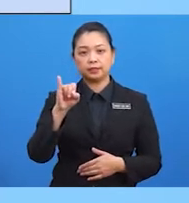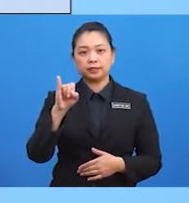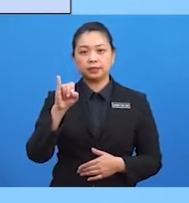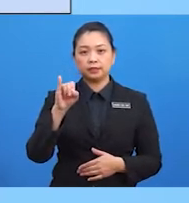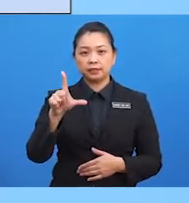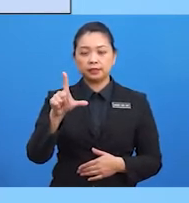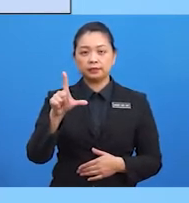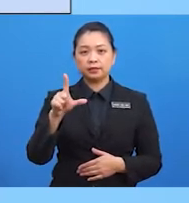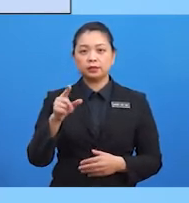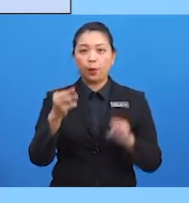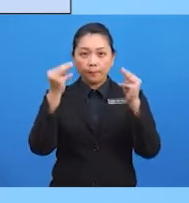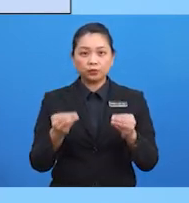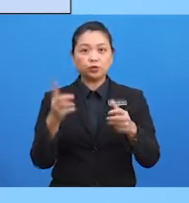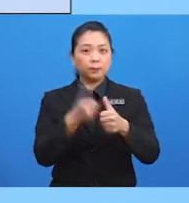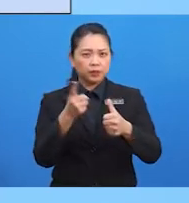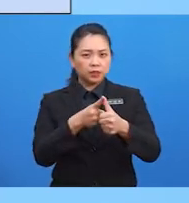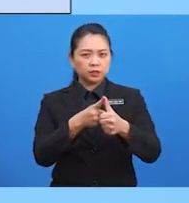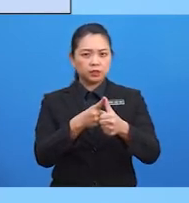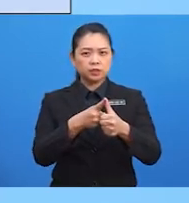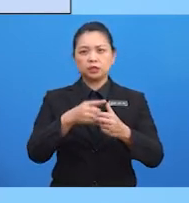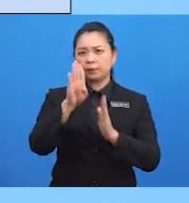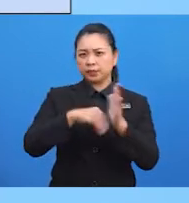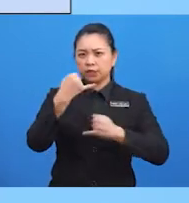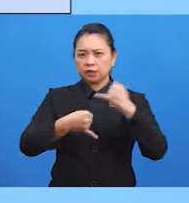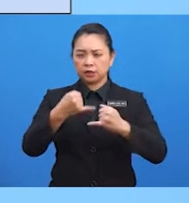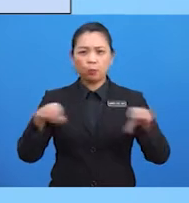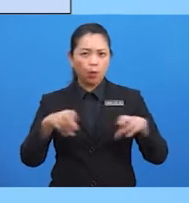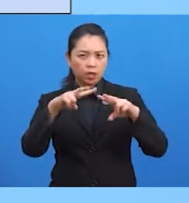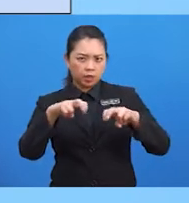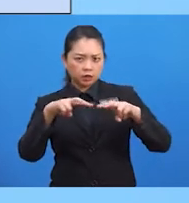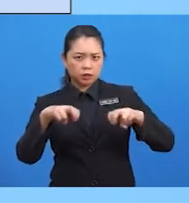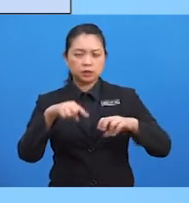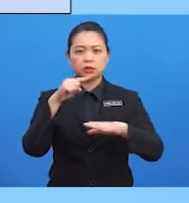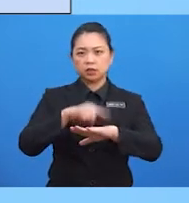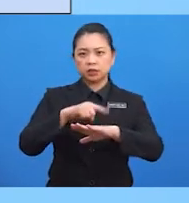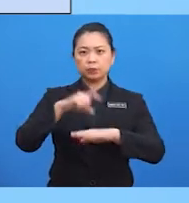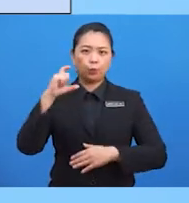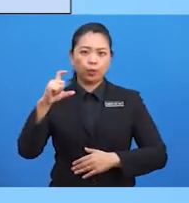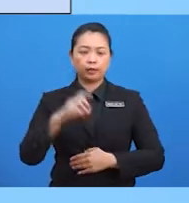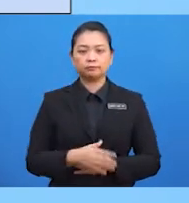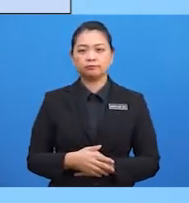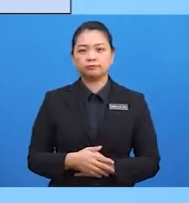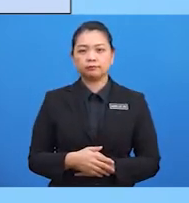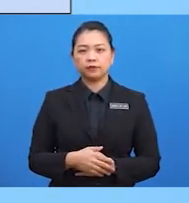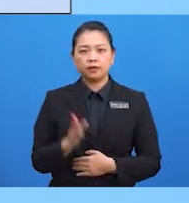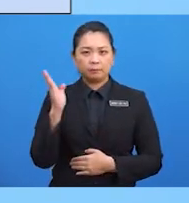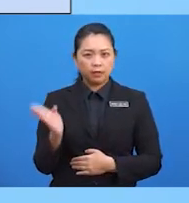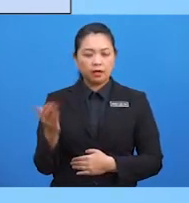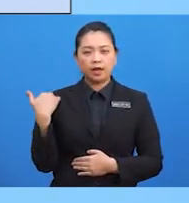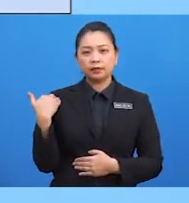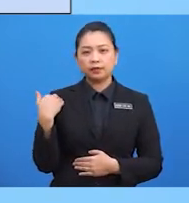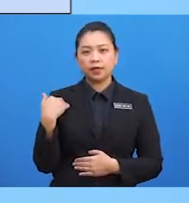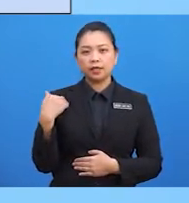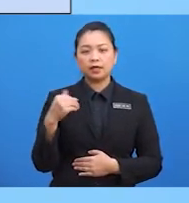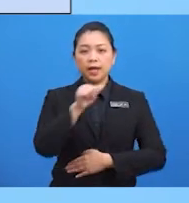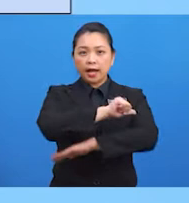yang berjaya berjalan kaki di permukaan bulan. Beliau merupakan angkasawan dan